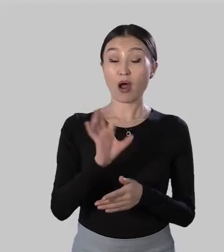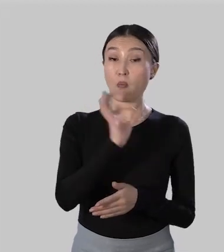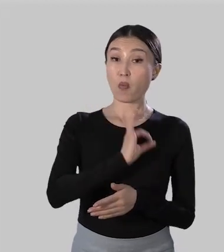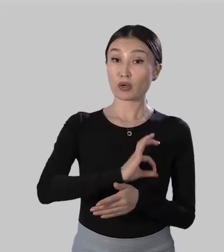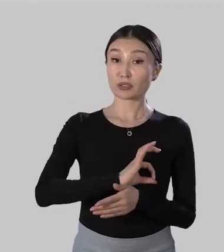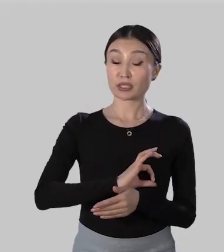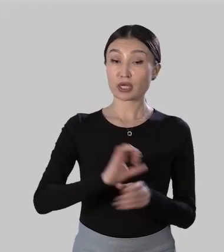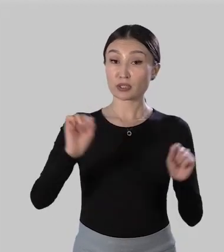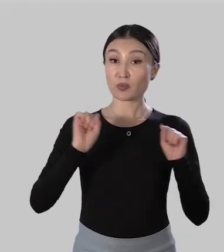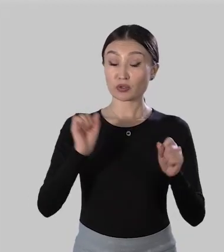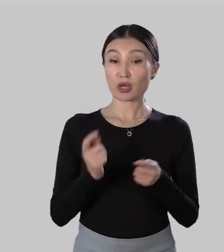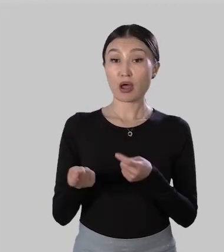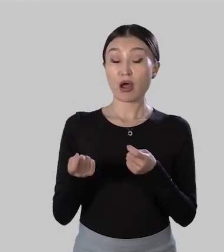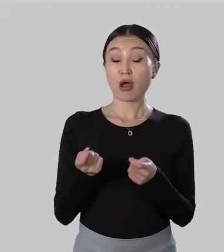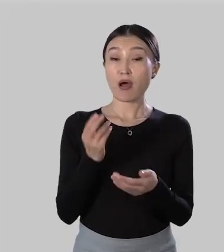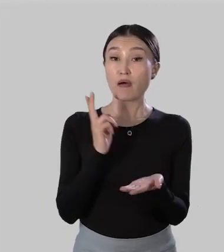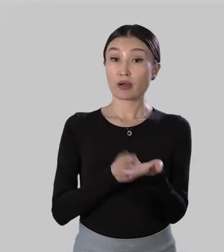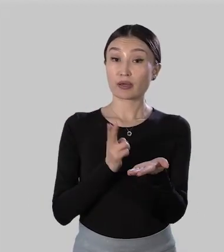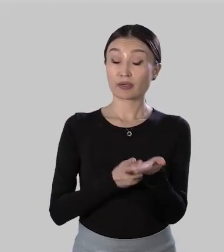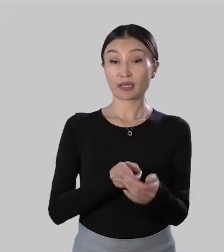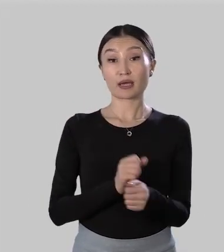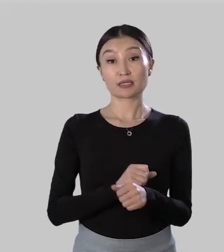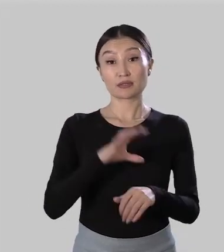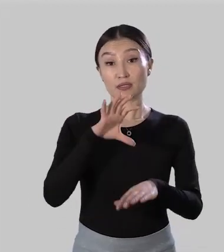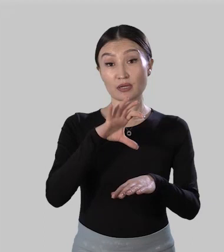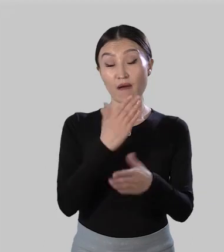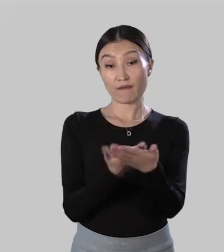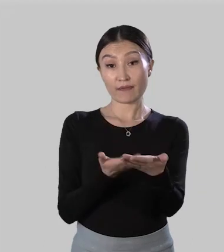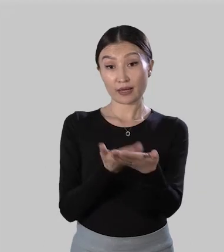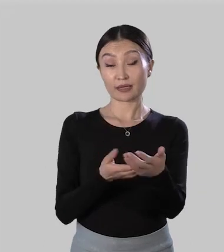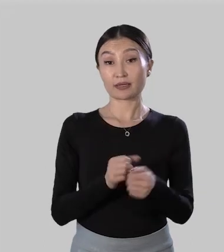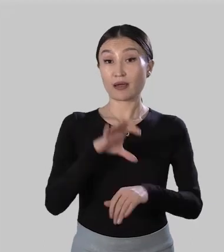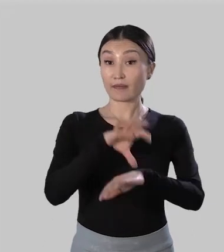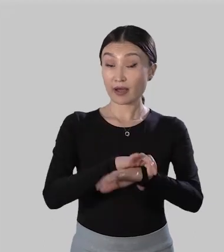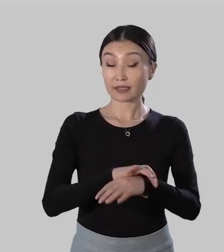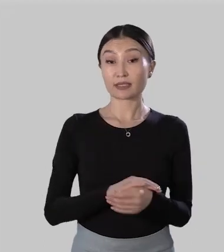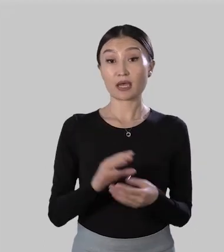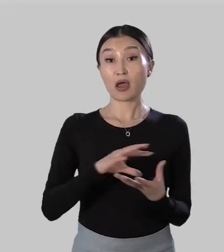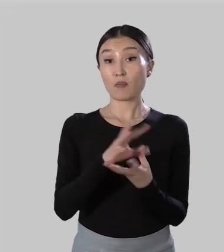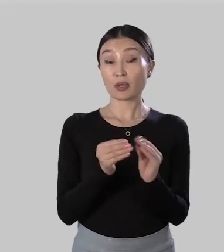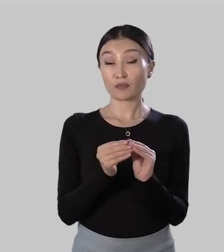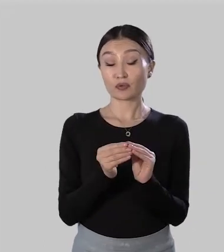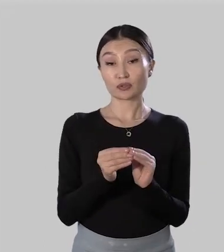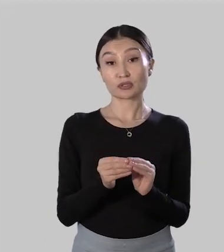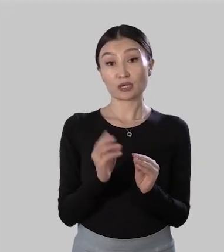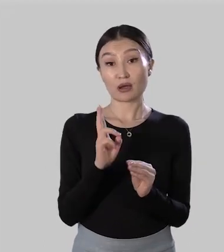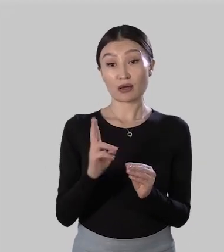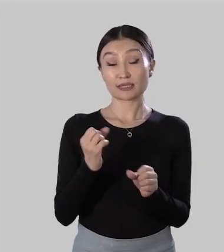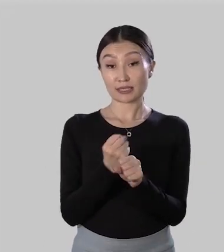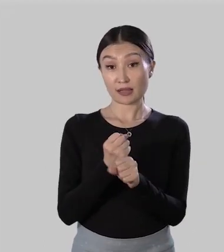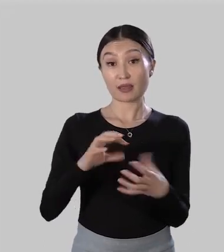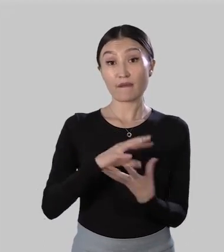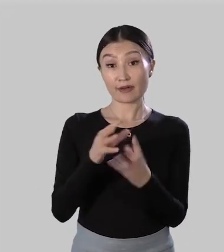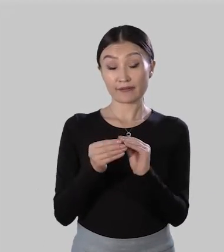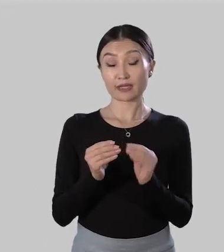пользе спорта, приводит факты, примеры, доказывающие его точку зрения, подводит собеседника к выводу.